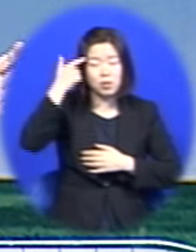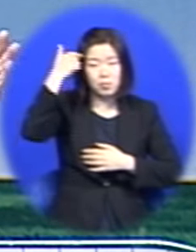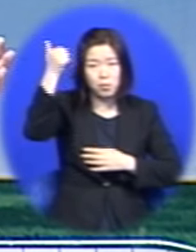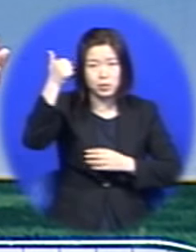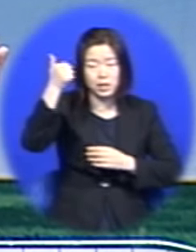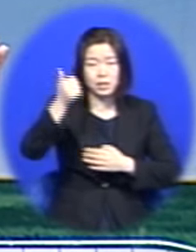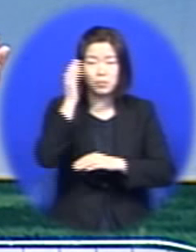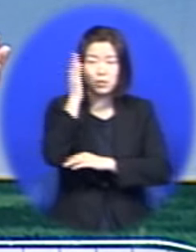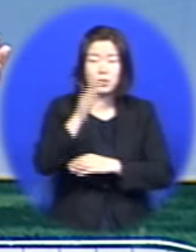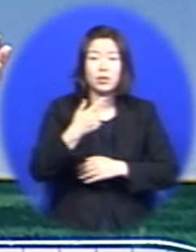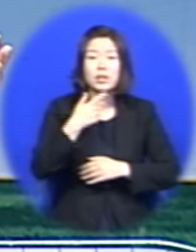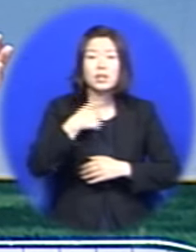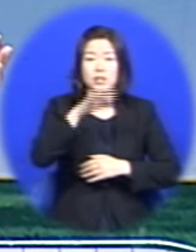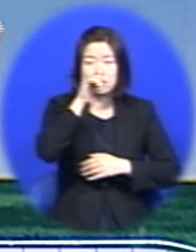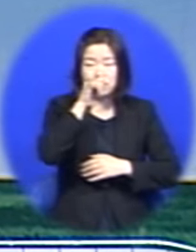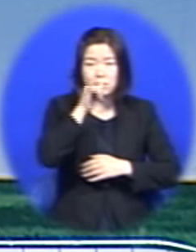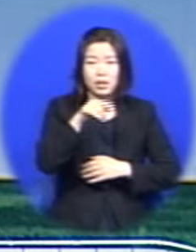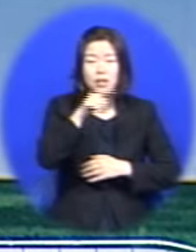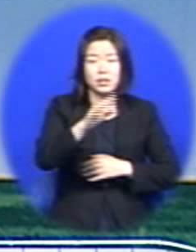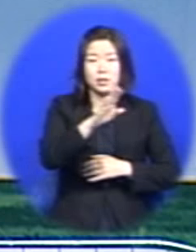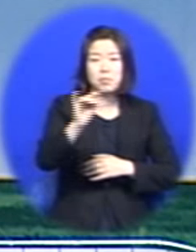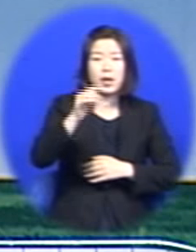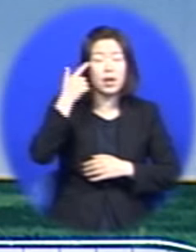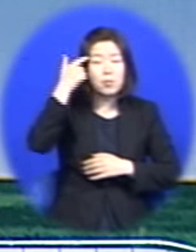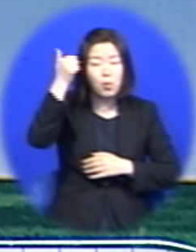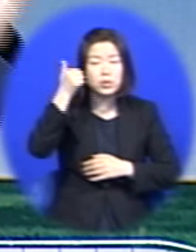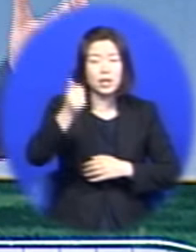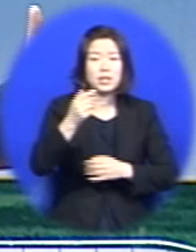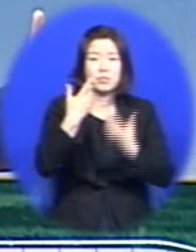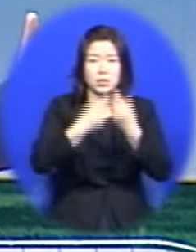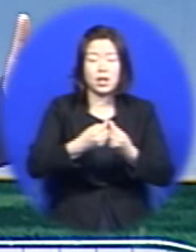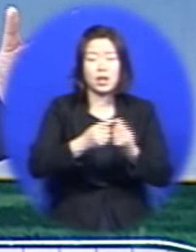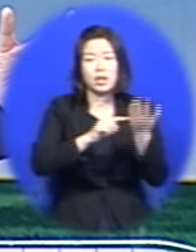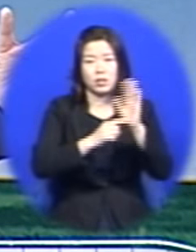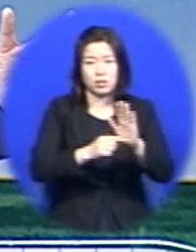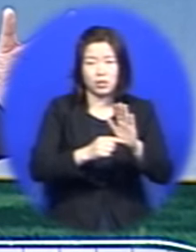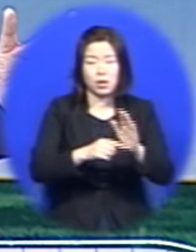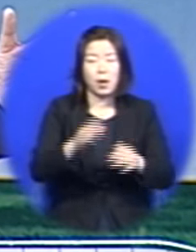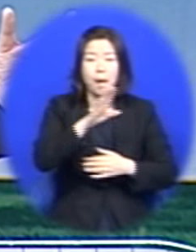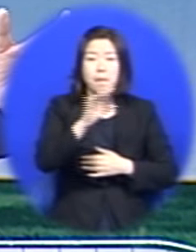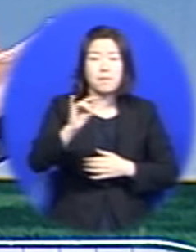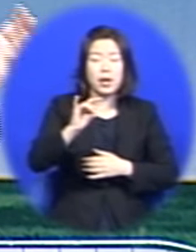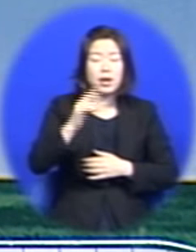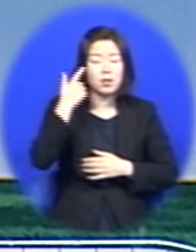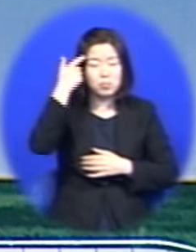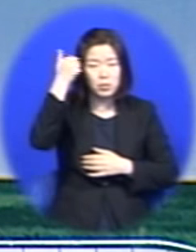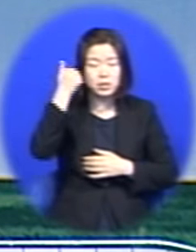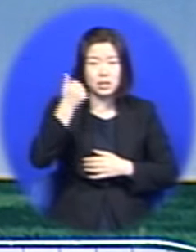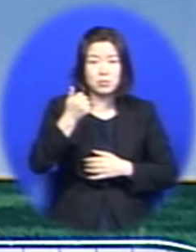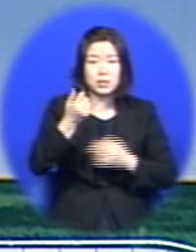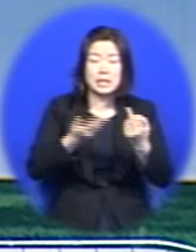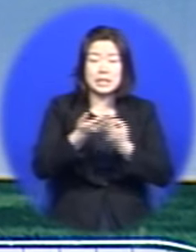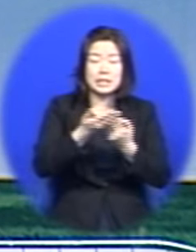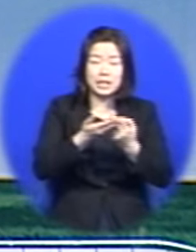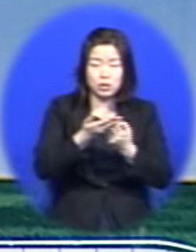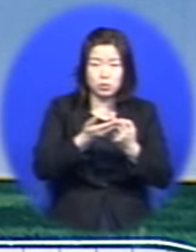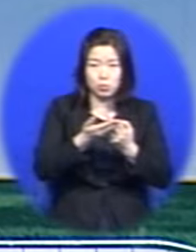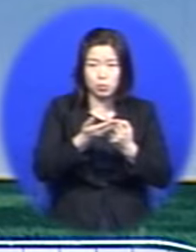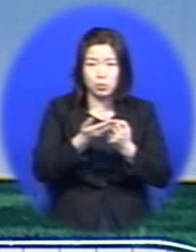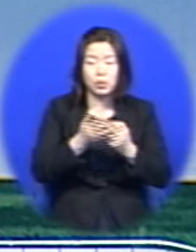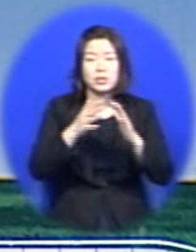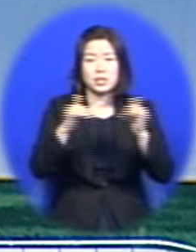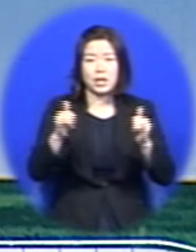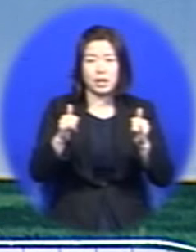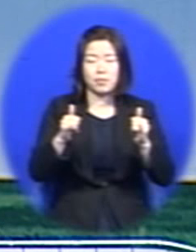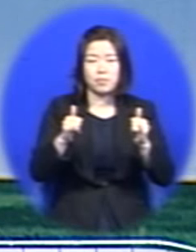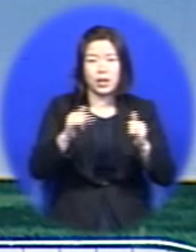목사님 이야기를 하셨어요. 그 배영규 목사님이 제주도 분이십니다. 제주 영락교회를 담임하실 때